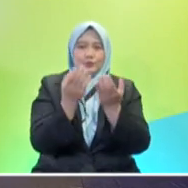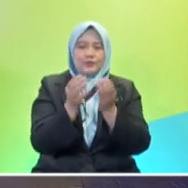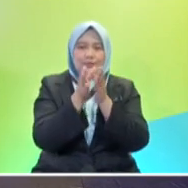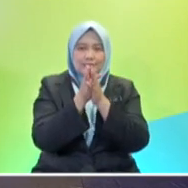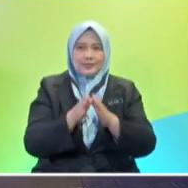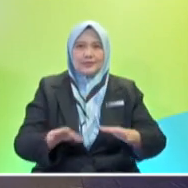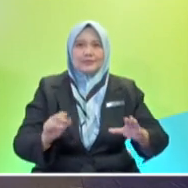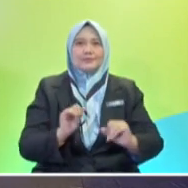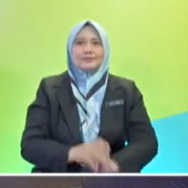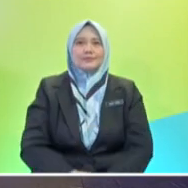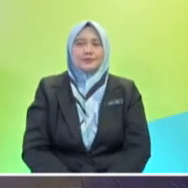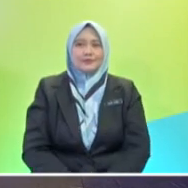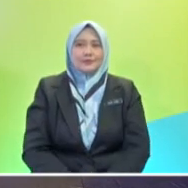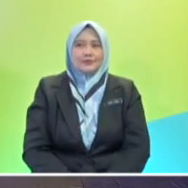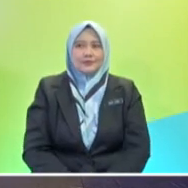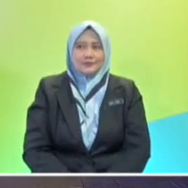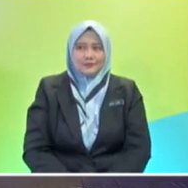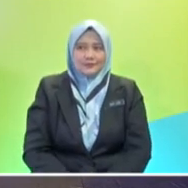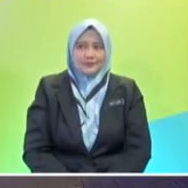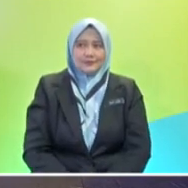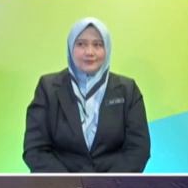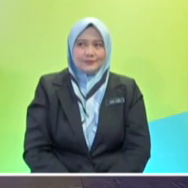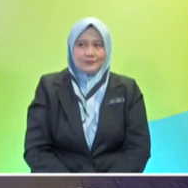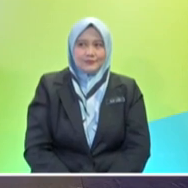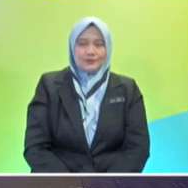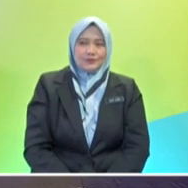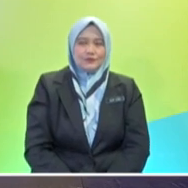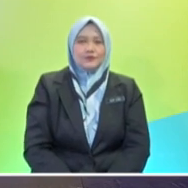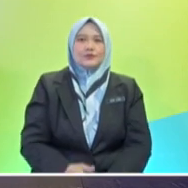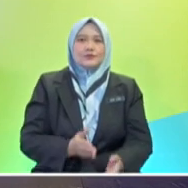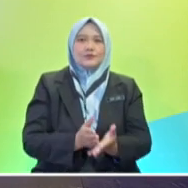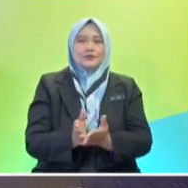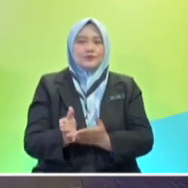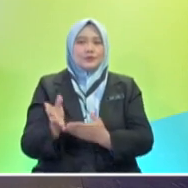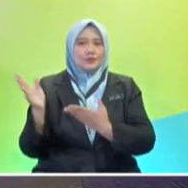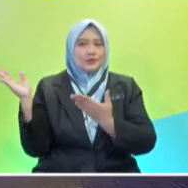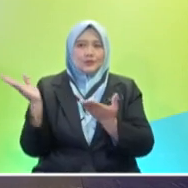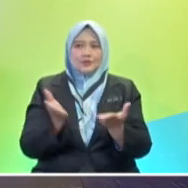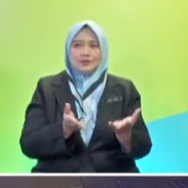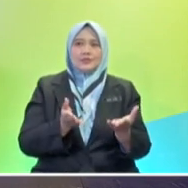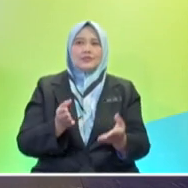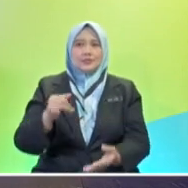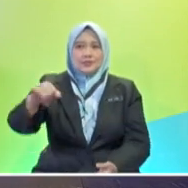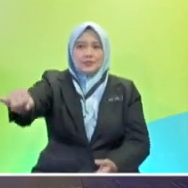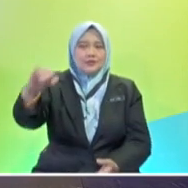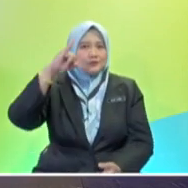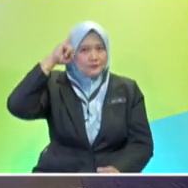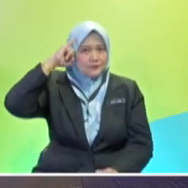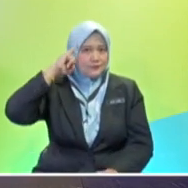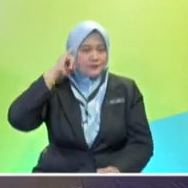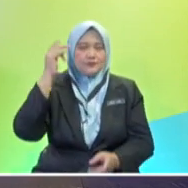selamat. Yeah. Wah, wah, wah, wah, wah. Baik, seterusnya kita persilakan Irfan berikan soalan kepada